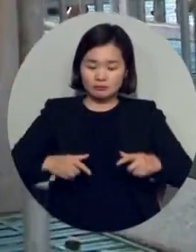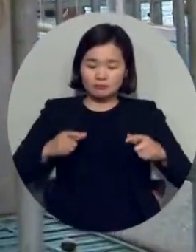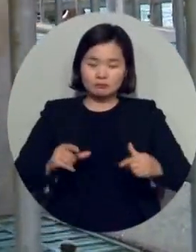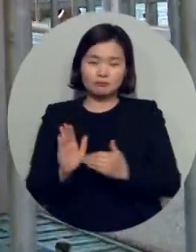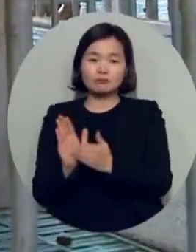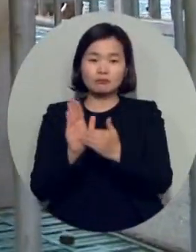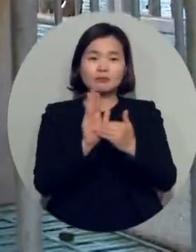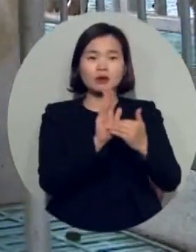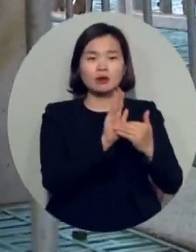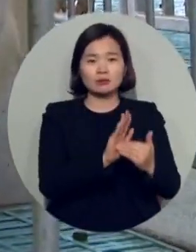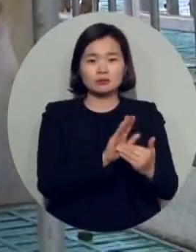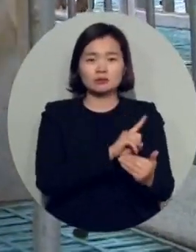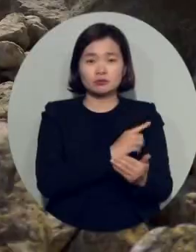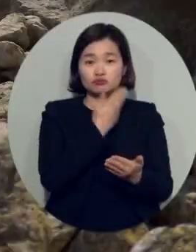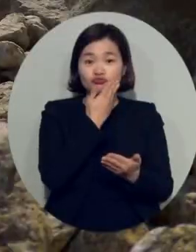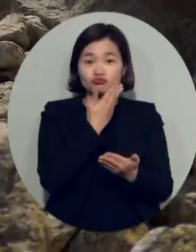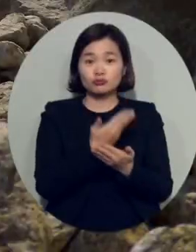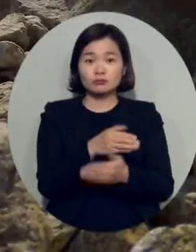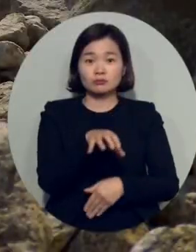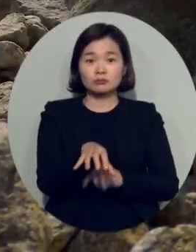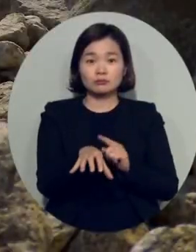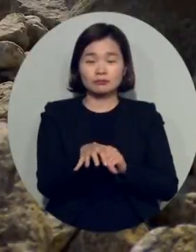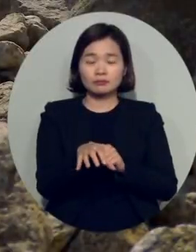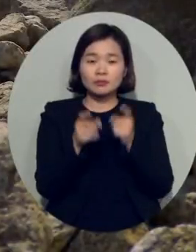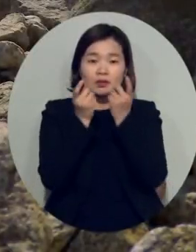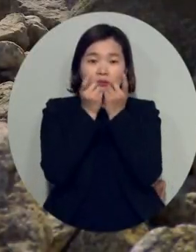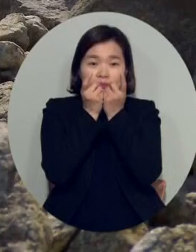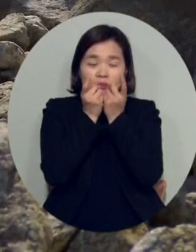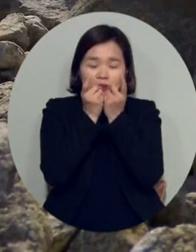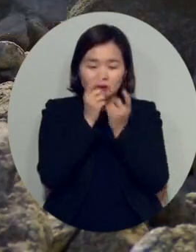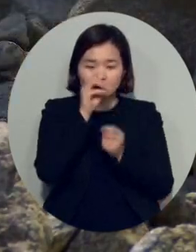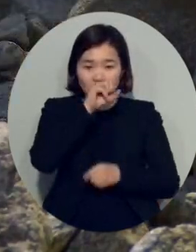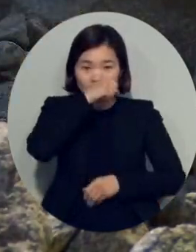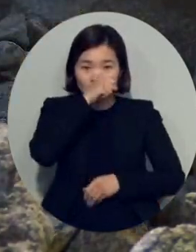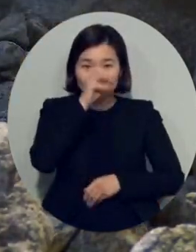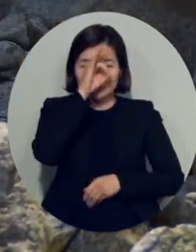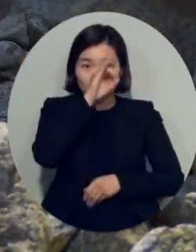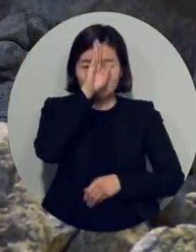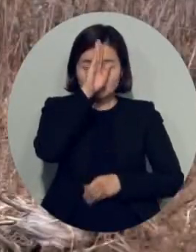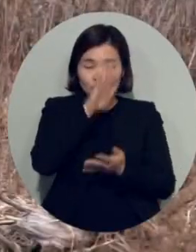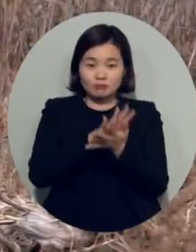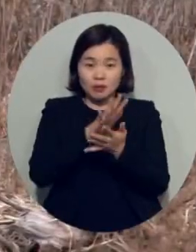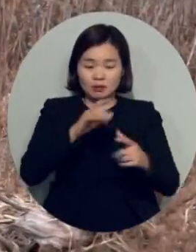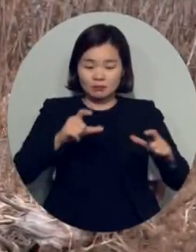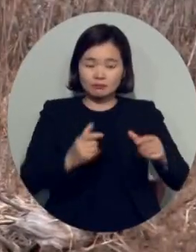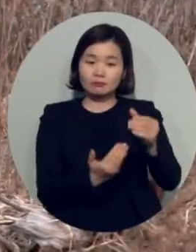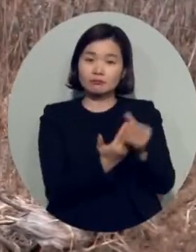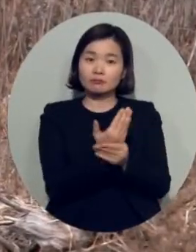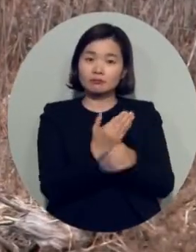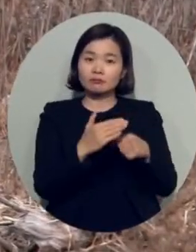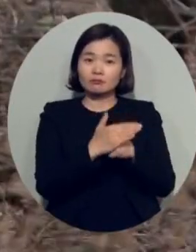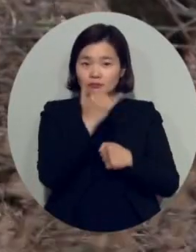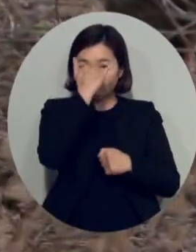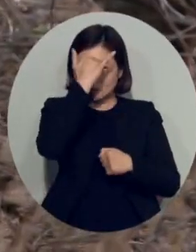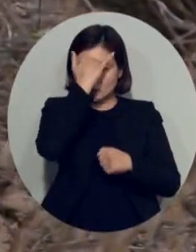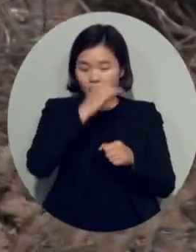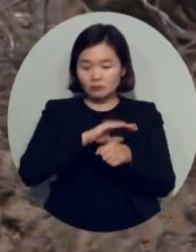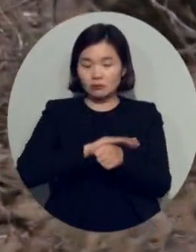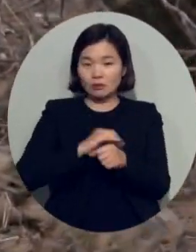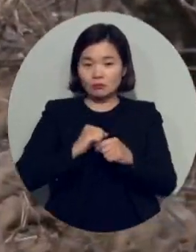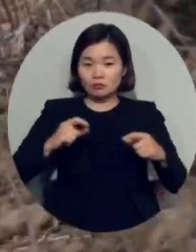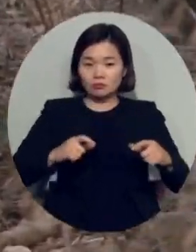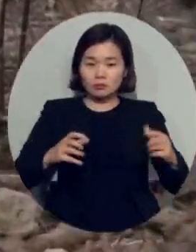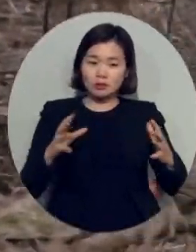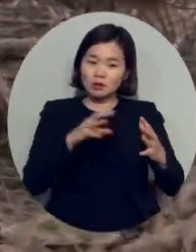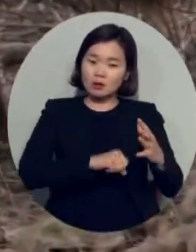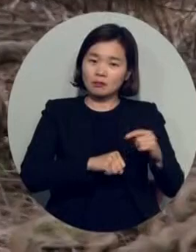차단의 마지노선입니다. 야생 멧돼지 아프리카 돼지 열병 발생 지역은 경북을 포함해